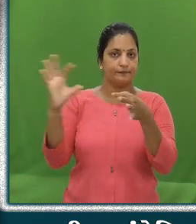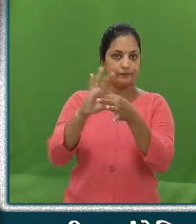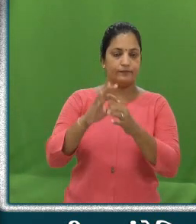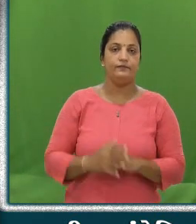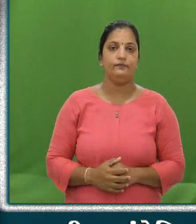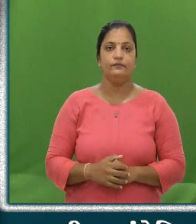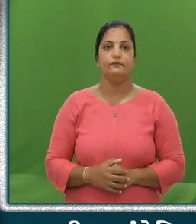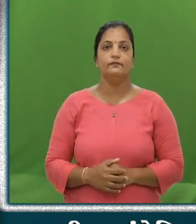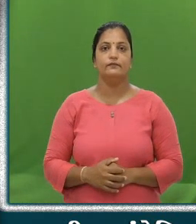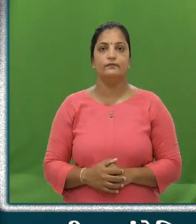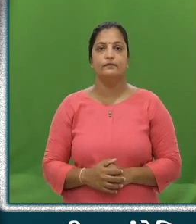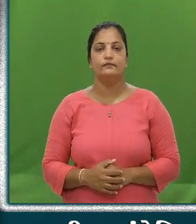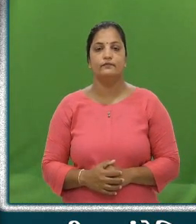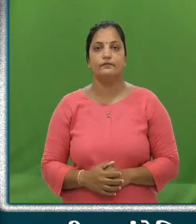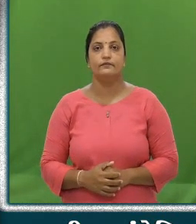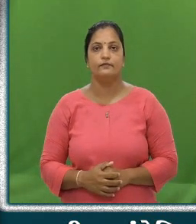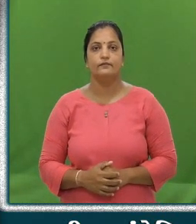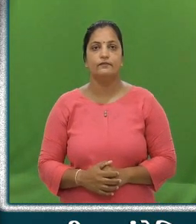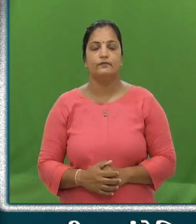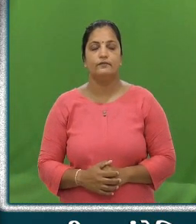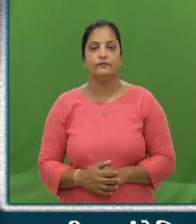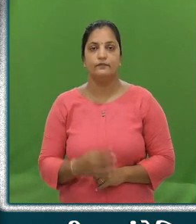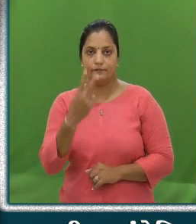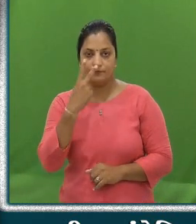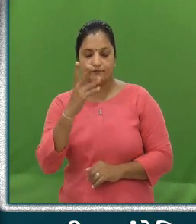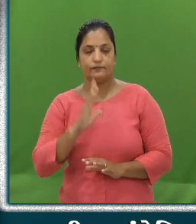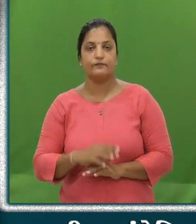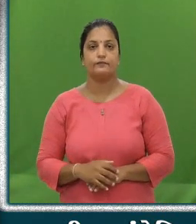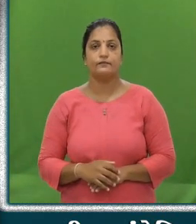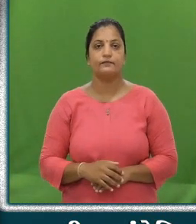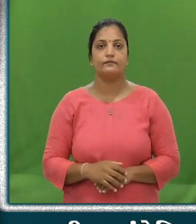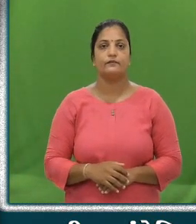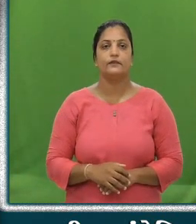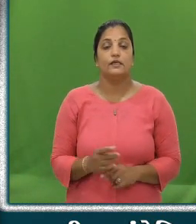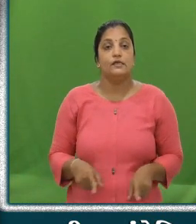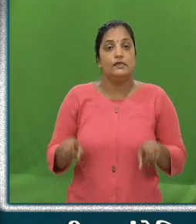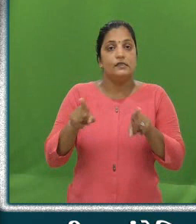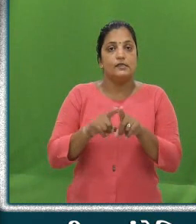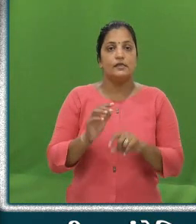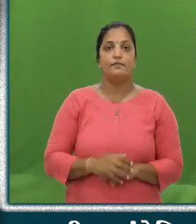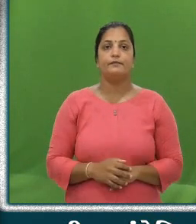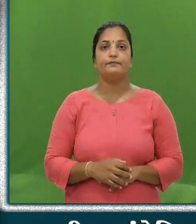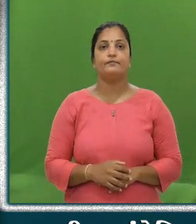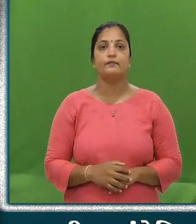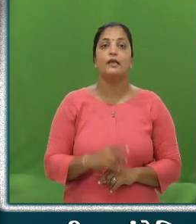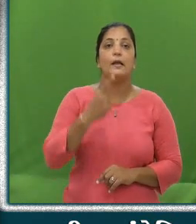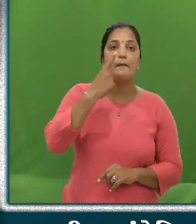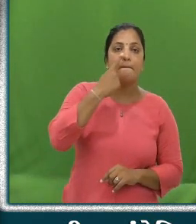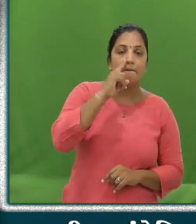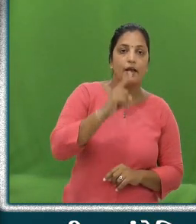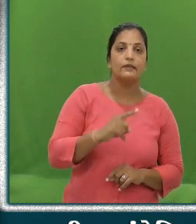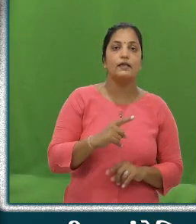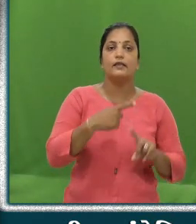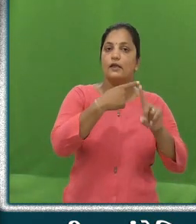છે શુક્રકોષ ટેડપોલ આકારના જોવા મળતા હોય છે તેવી જ રીતે જે કહેવામાં આવે છે માતાના